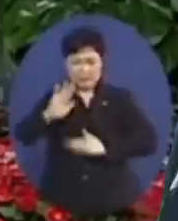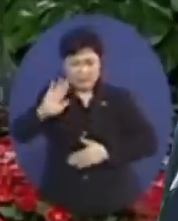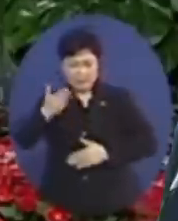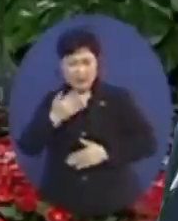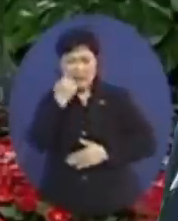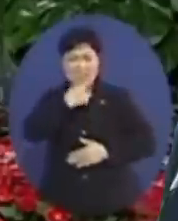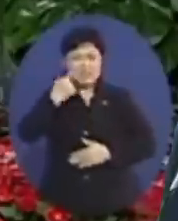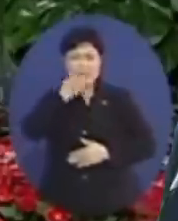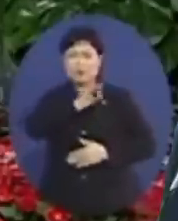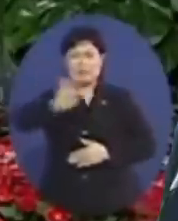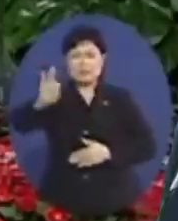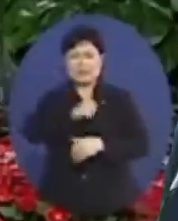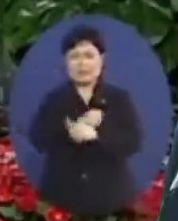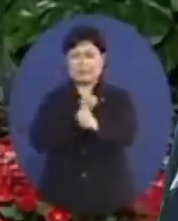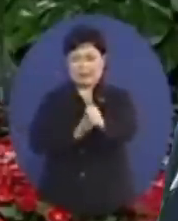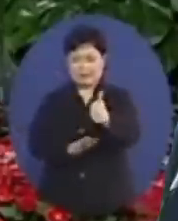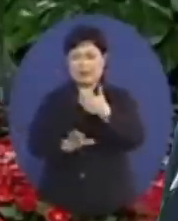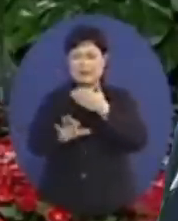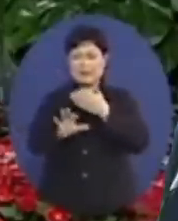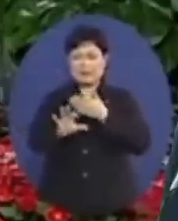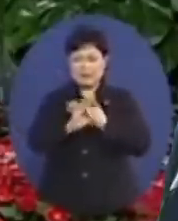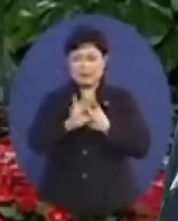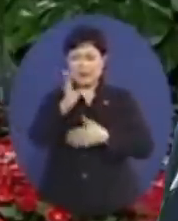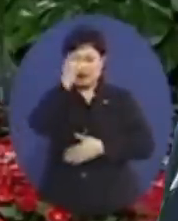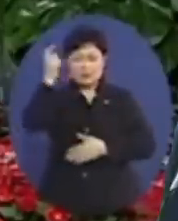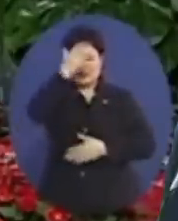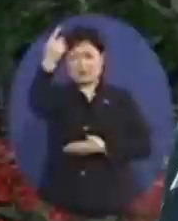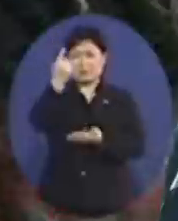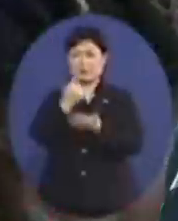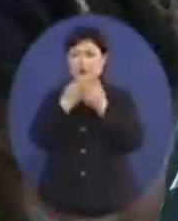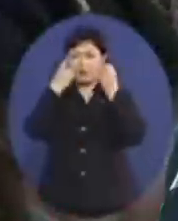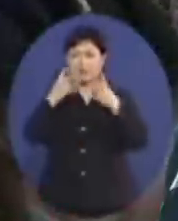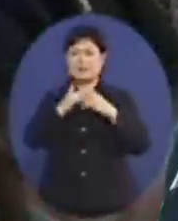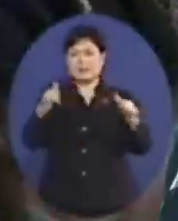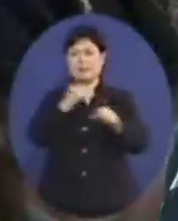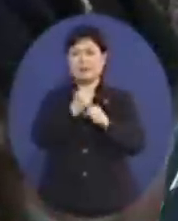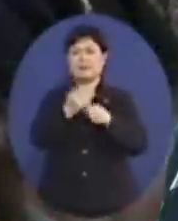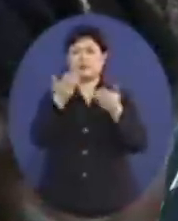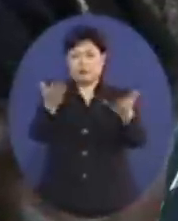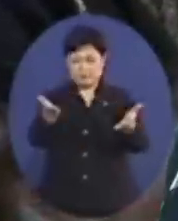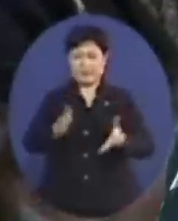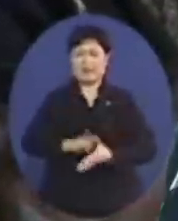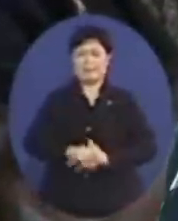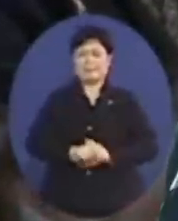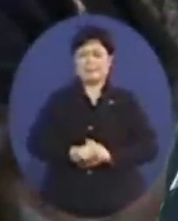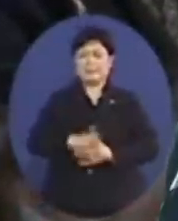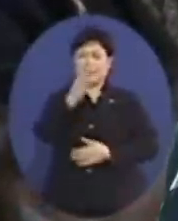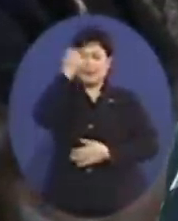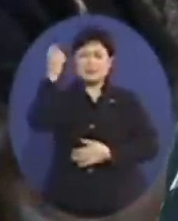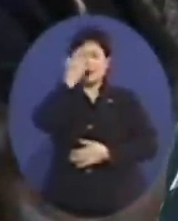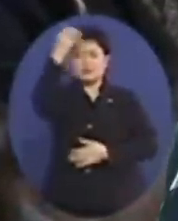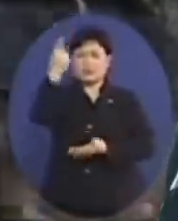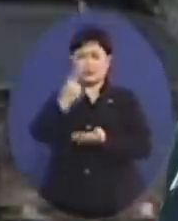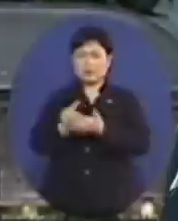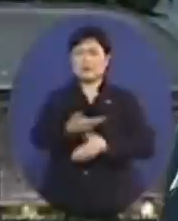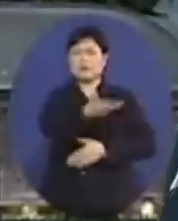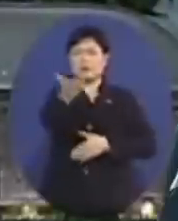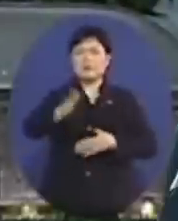되는 것입니다. 그러면 성령이 오셔서 새 사람으로 만들어버리는 것입니다. 성령이 오셔서